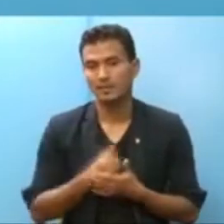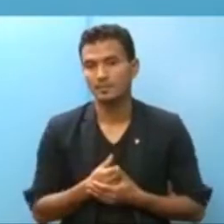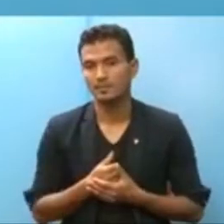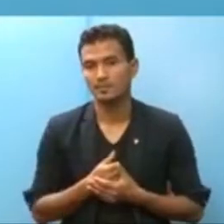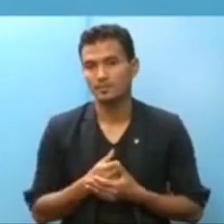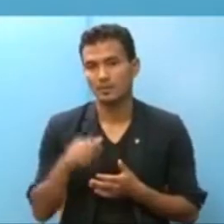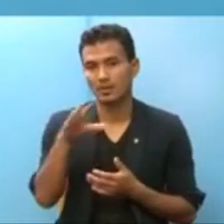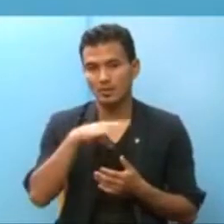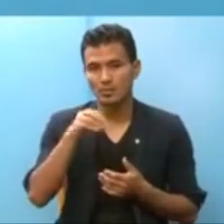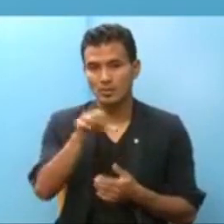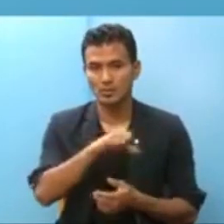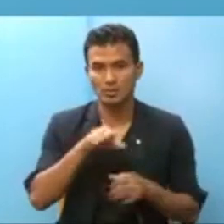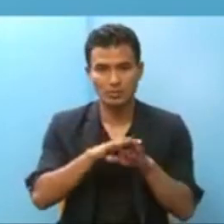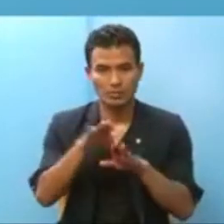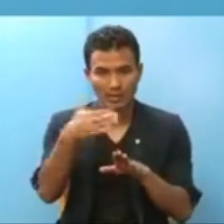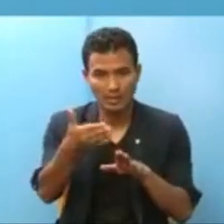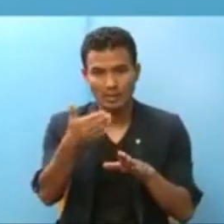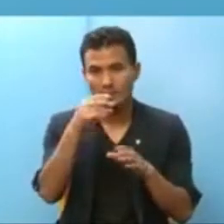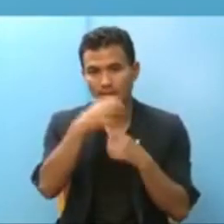स्वास्तमांत्राइले ले